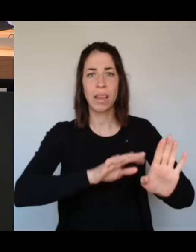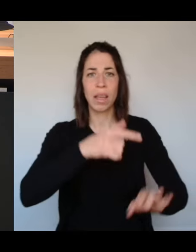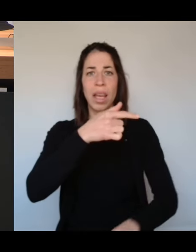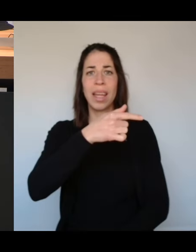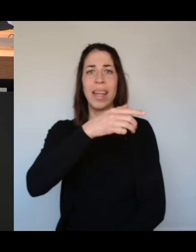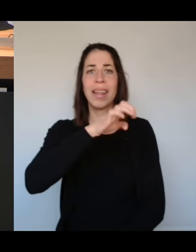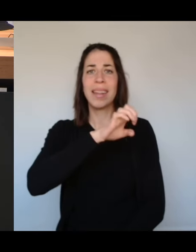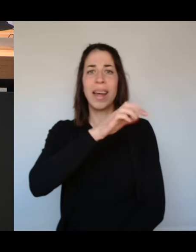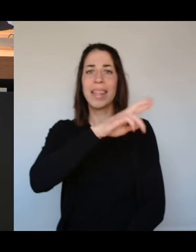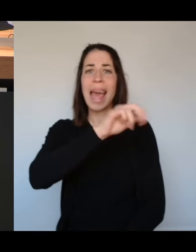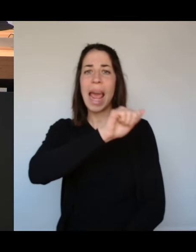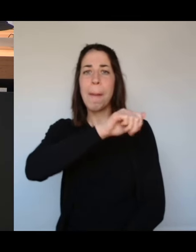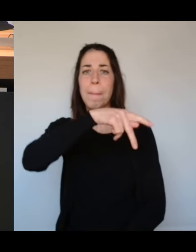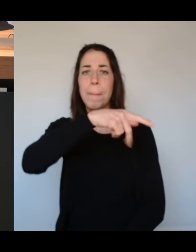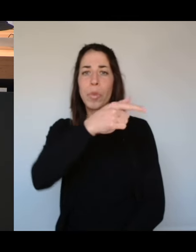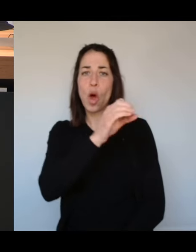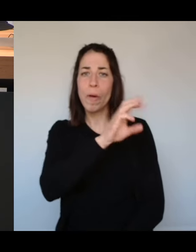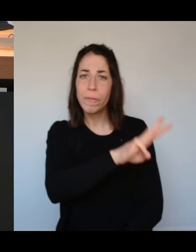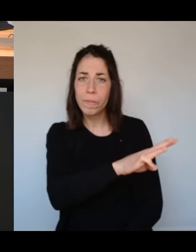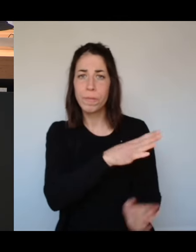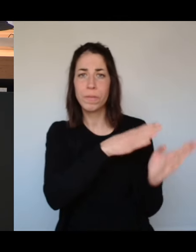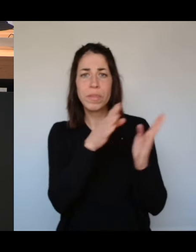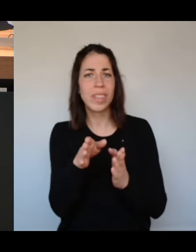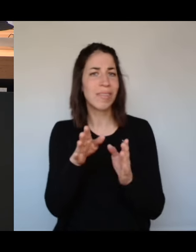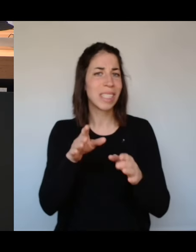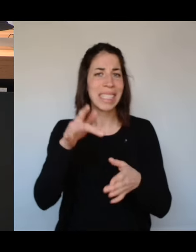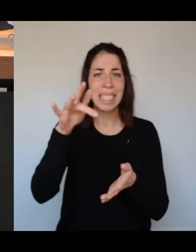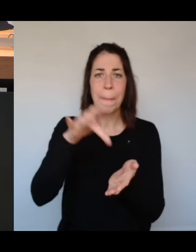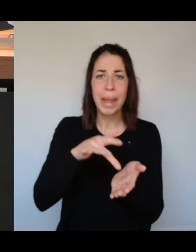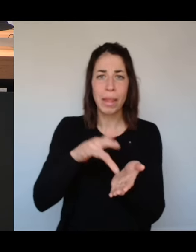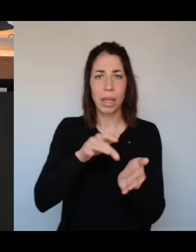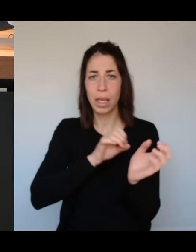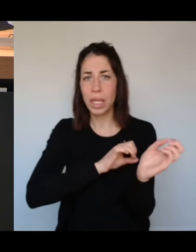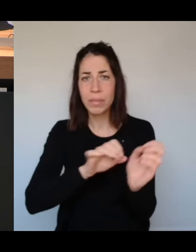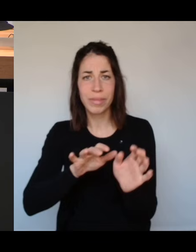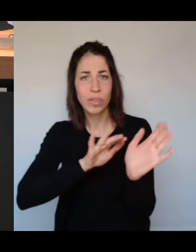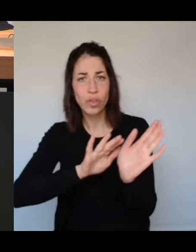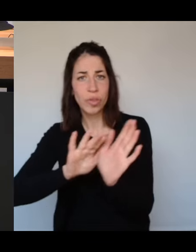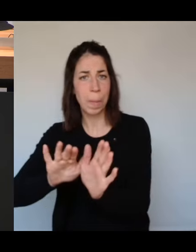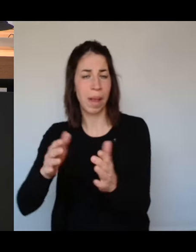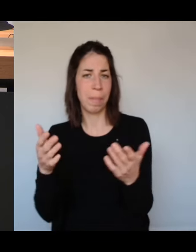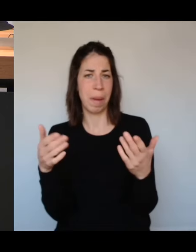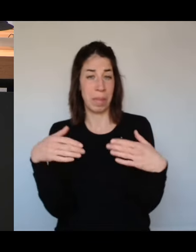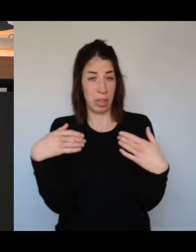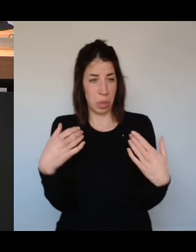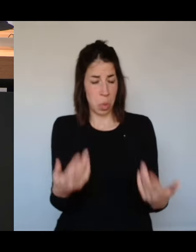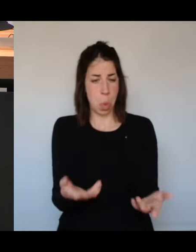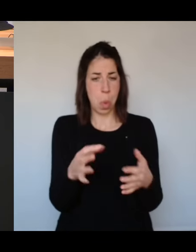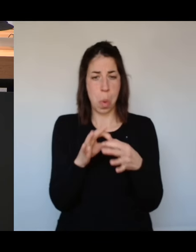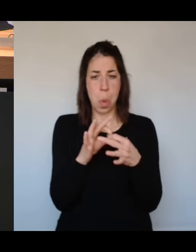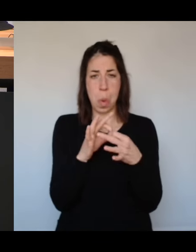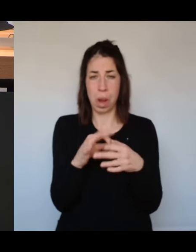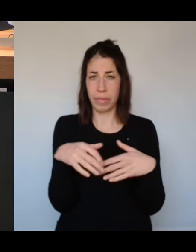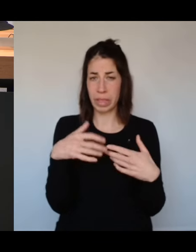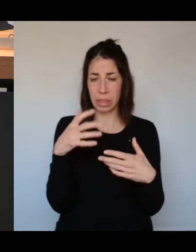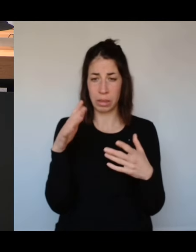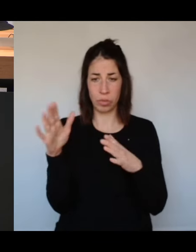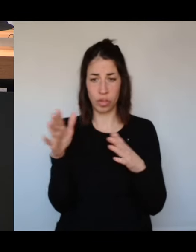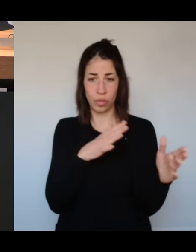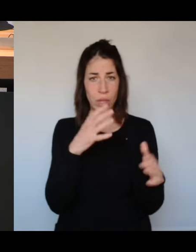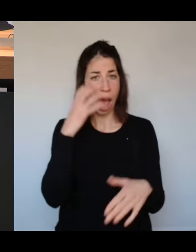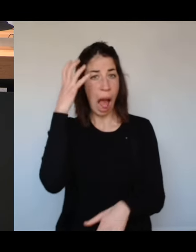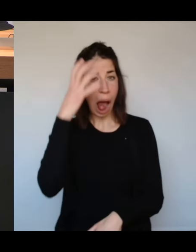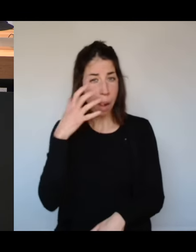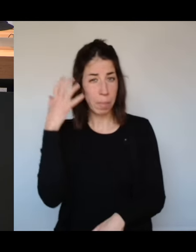hier vielleicht von Remigration und damit Deportation albträumen, noch ist das hier ein Rechtsstaat und Menschen lösen sich nicht in Luft auf. Verdrängung hilft